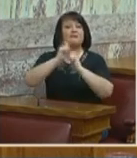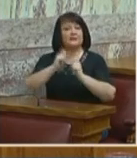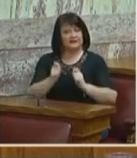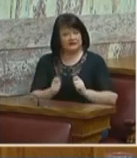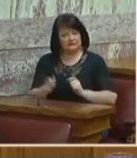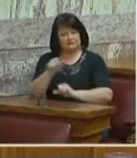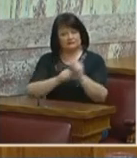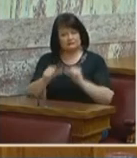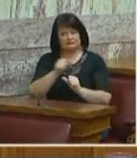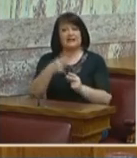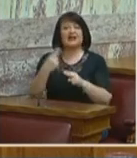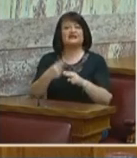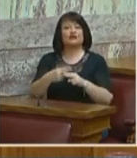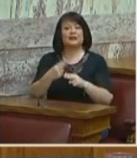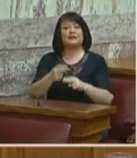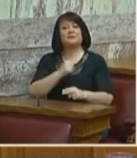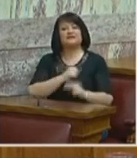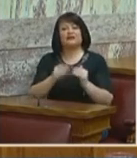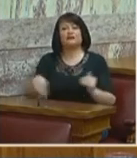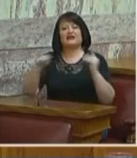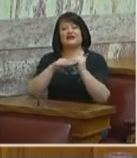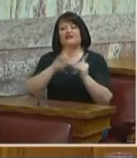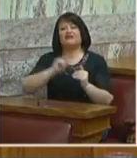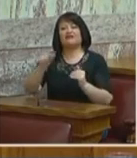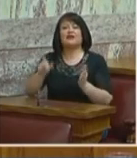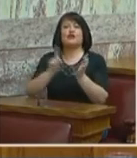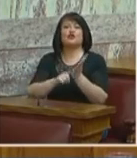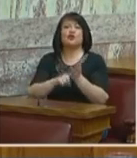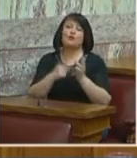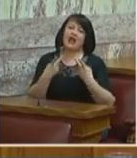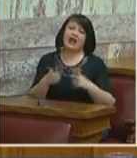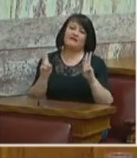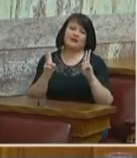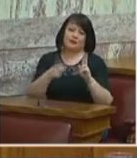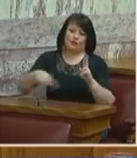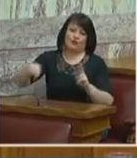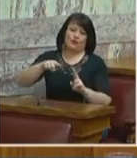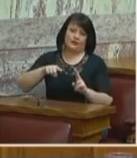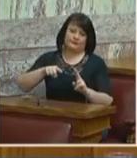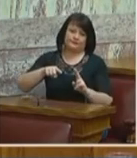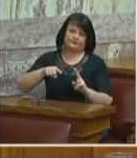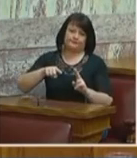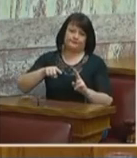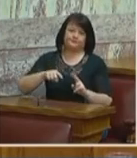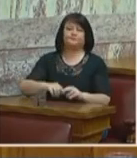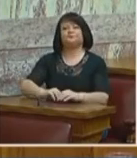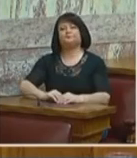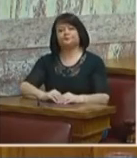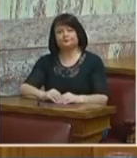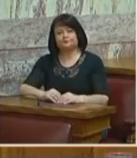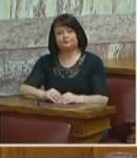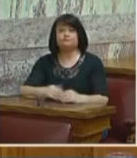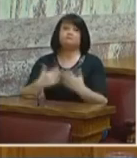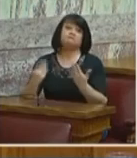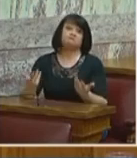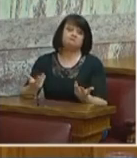της αξιοκρατίας, της ισονομίας, της φιλελευθεροποίησης, της οικονομίας. Αλλά,